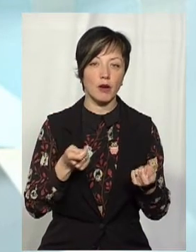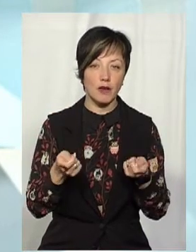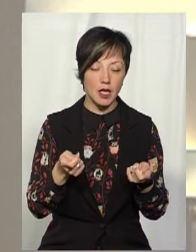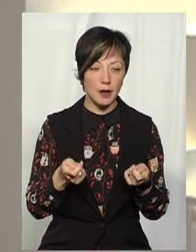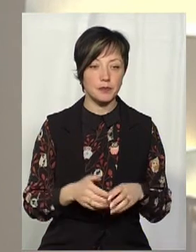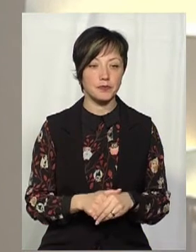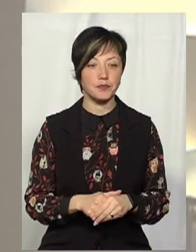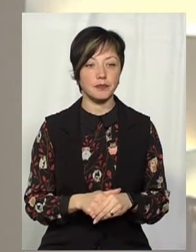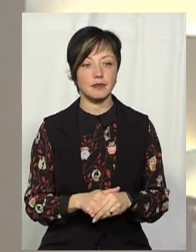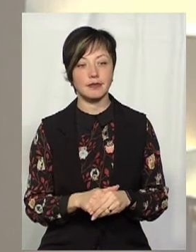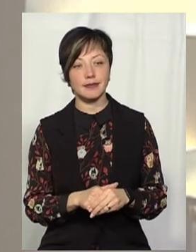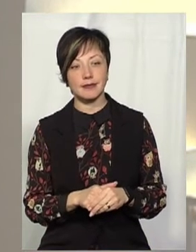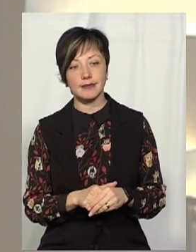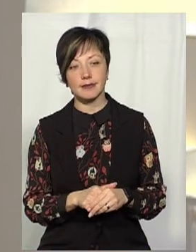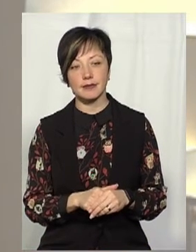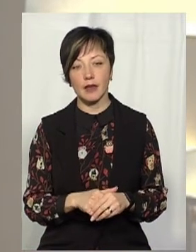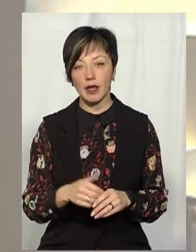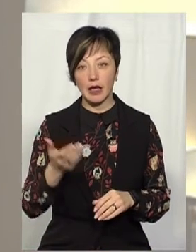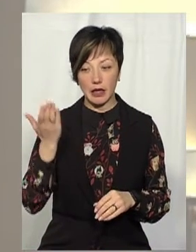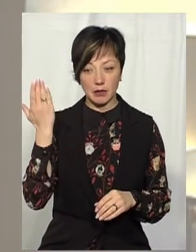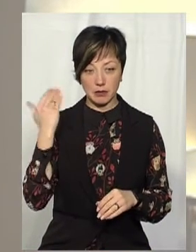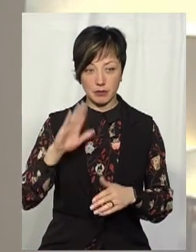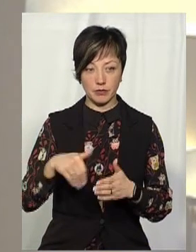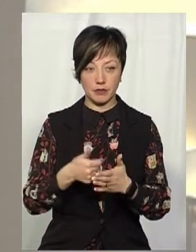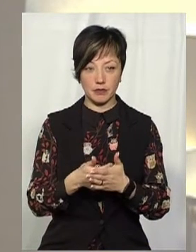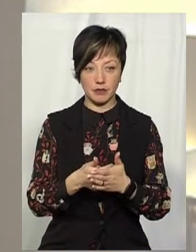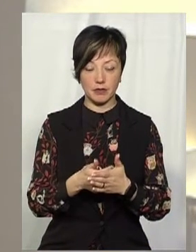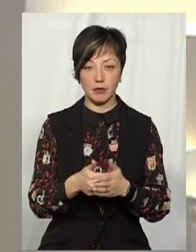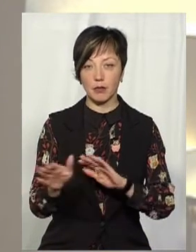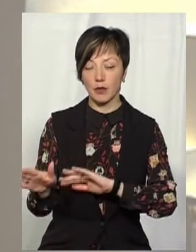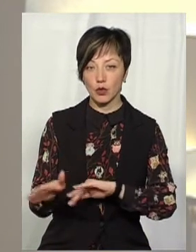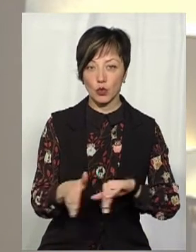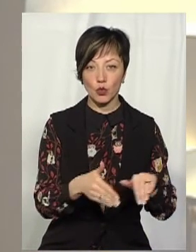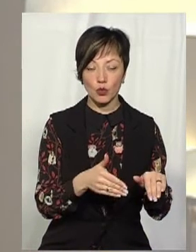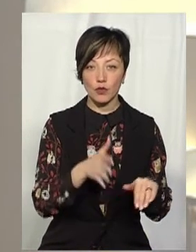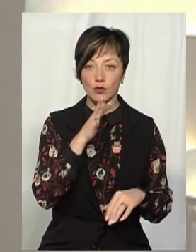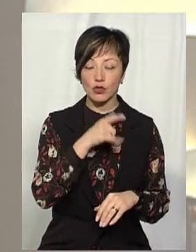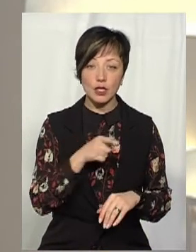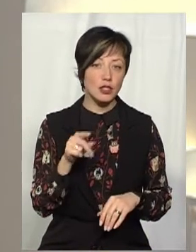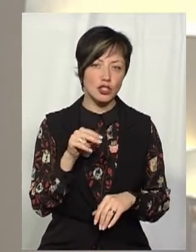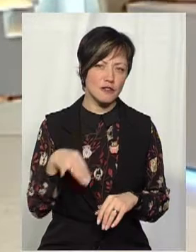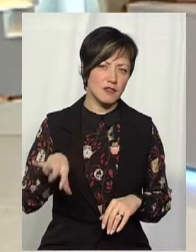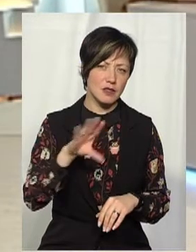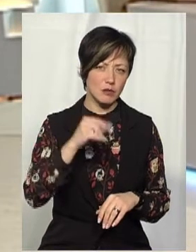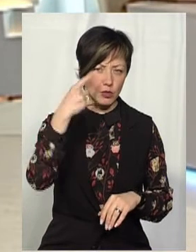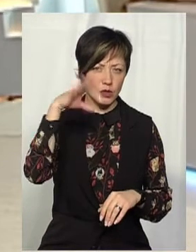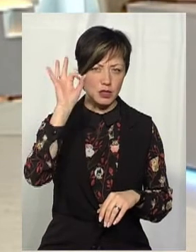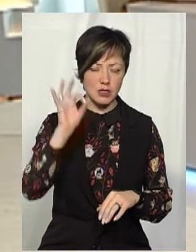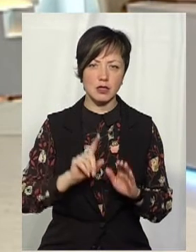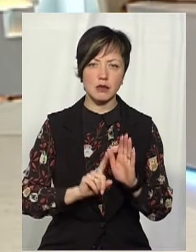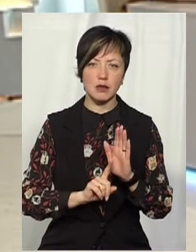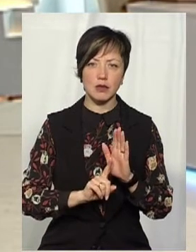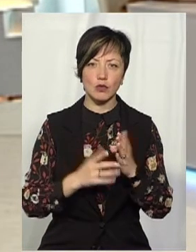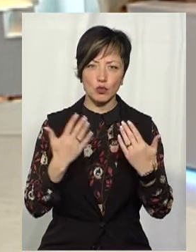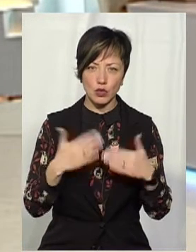так, Валентином Білянським. От відтоді... Ну, минуло, так? Вже минув час. Чи всі поліцейські станції